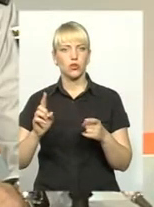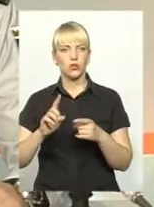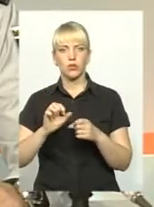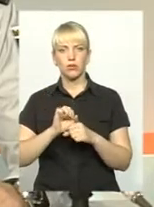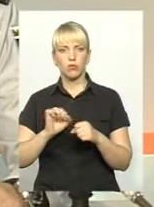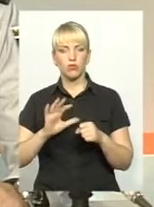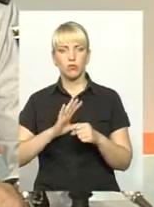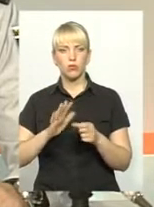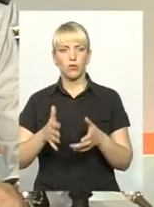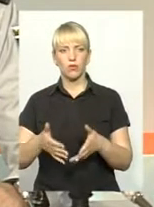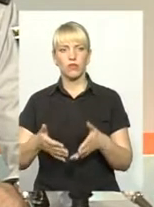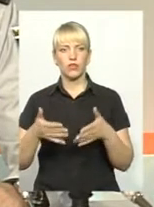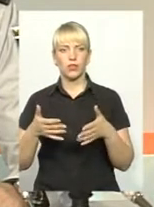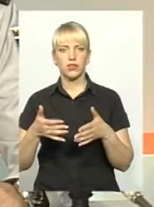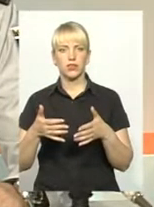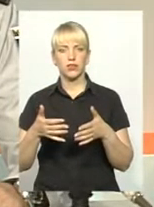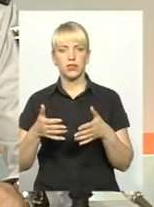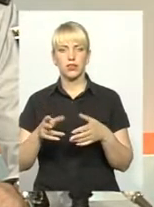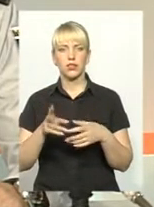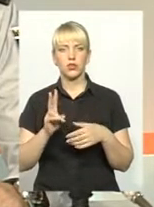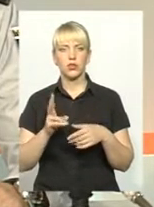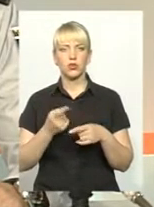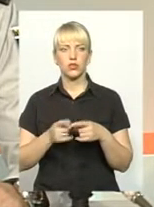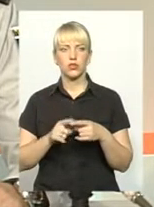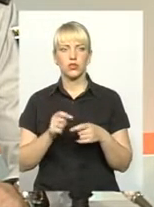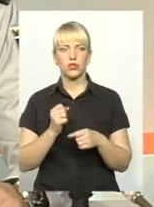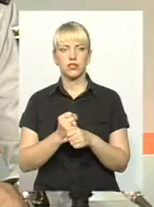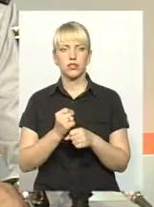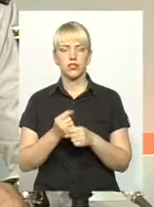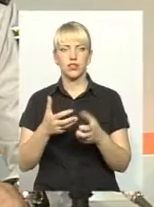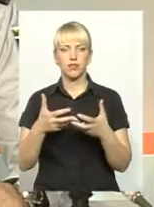було вияснити, хто це здійснив?